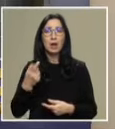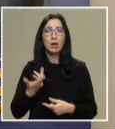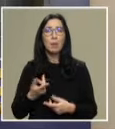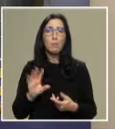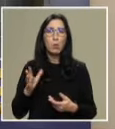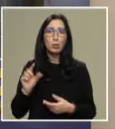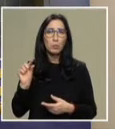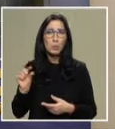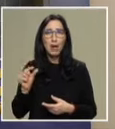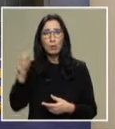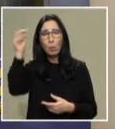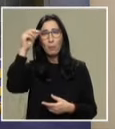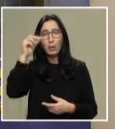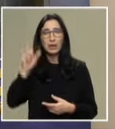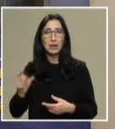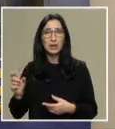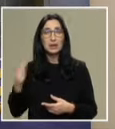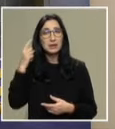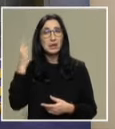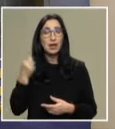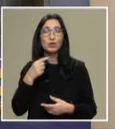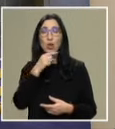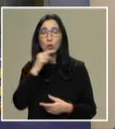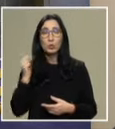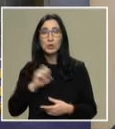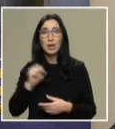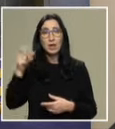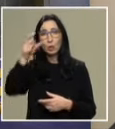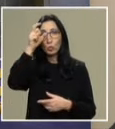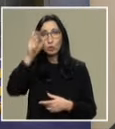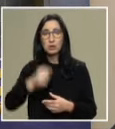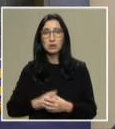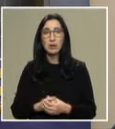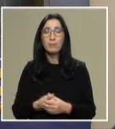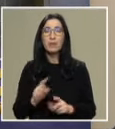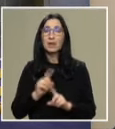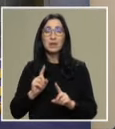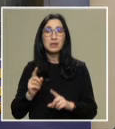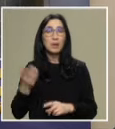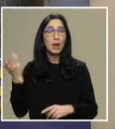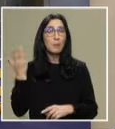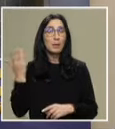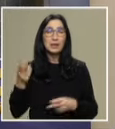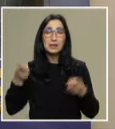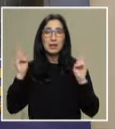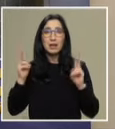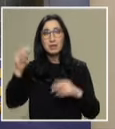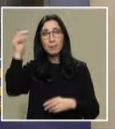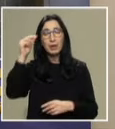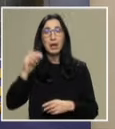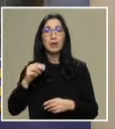малко българи знаят, че Русия и Турция не са били съгласни България да участва